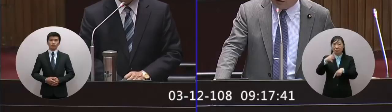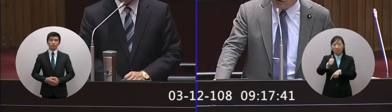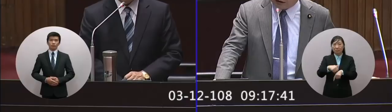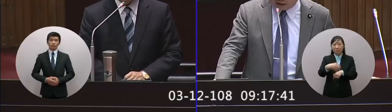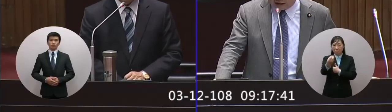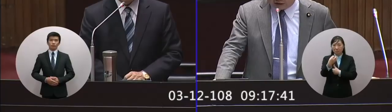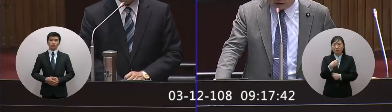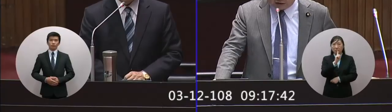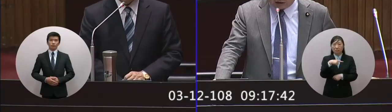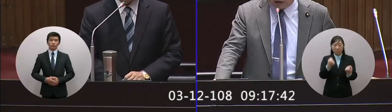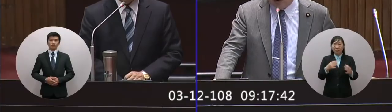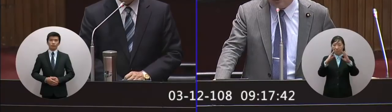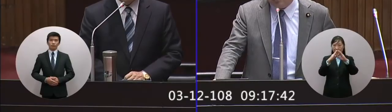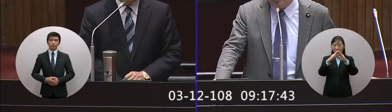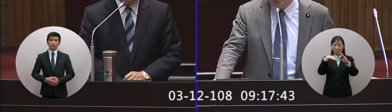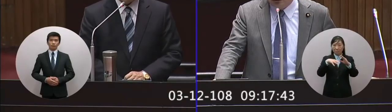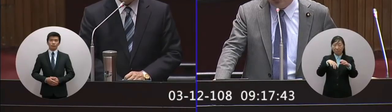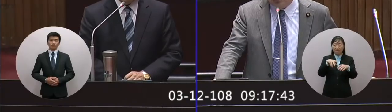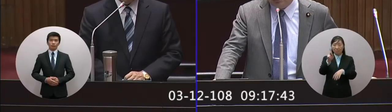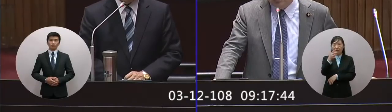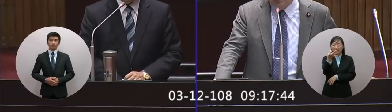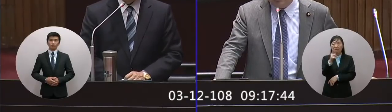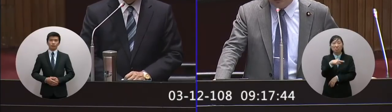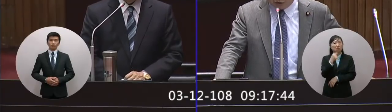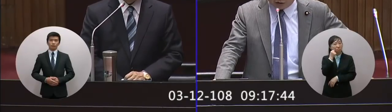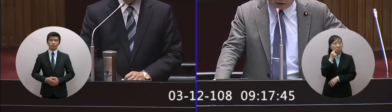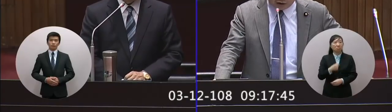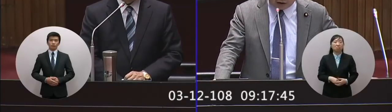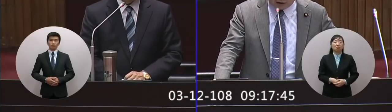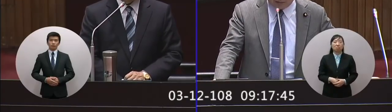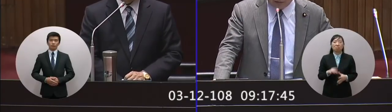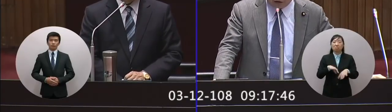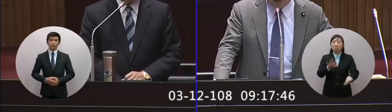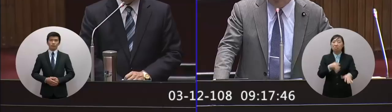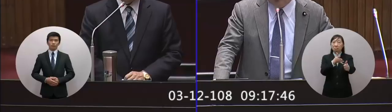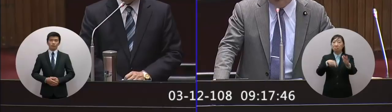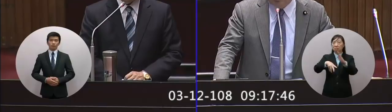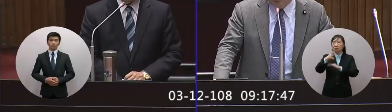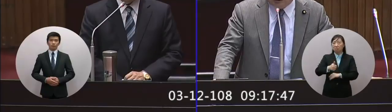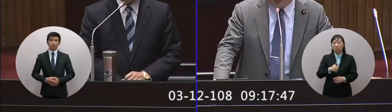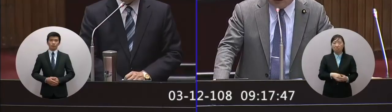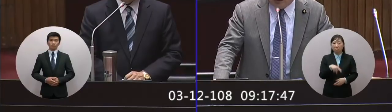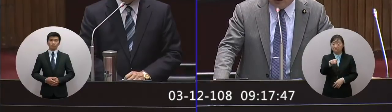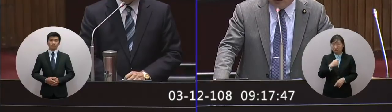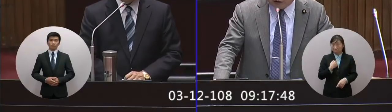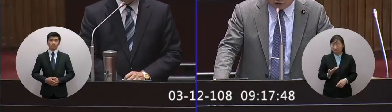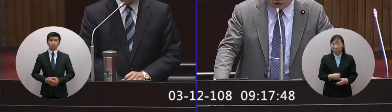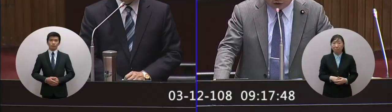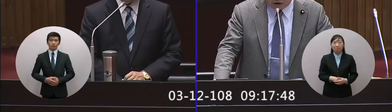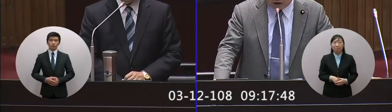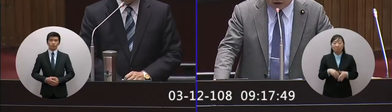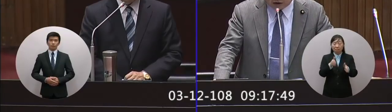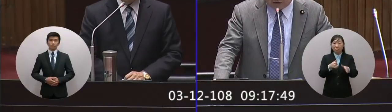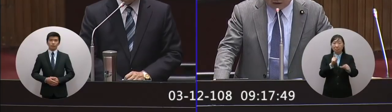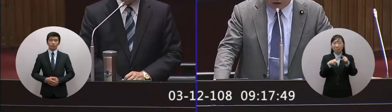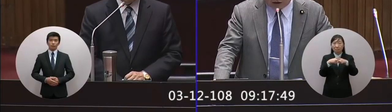映哦，说他们在银行的这个融资哦并不容易啊。请问院长对这一点有没有了解？对于我们中